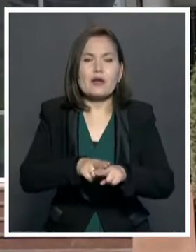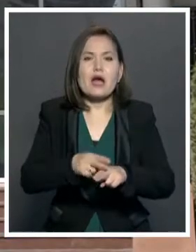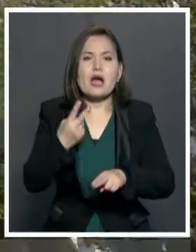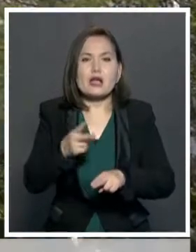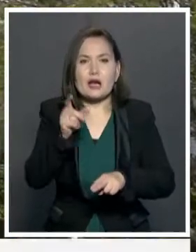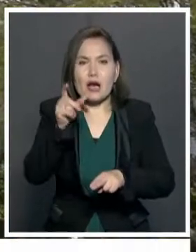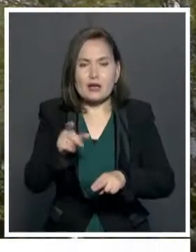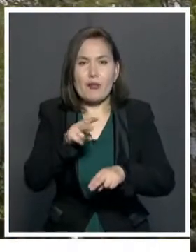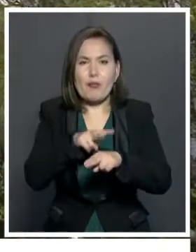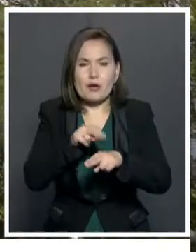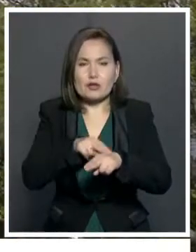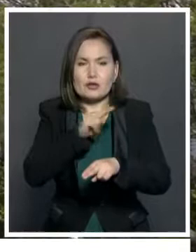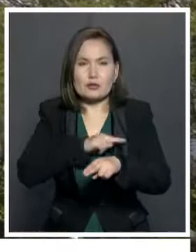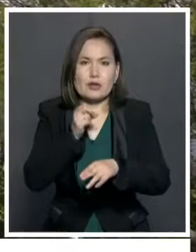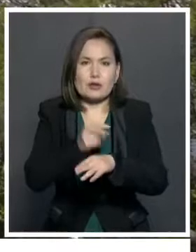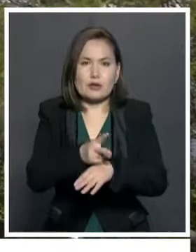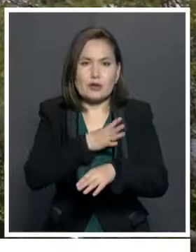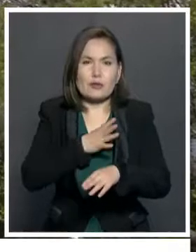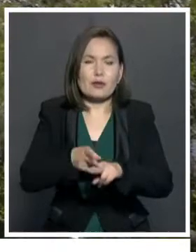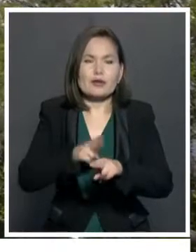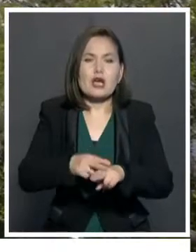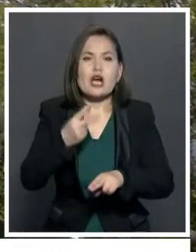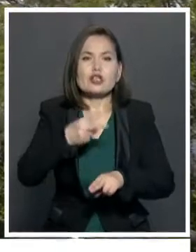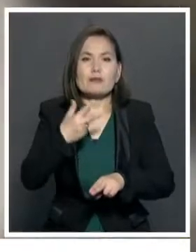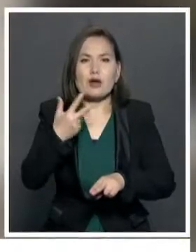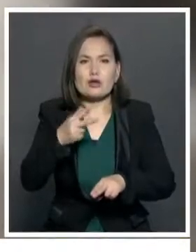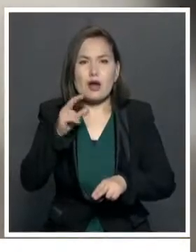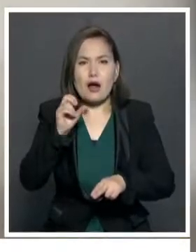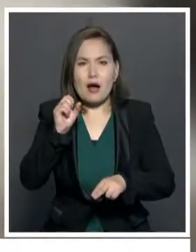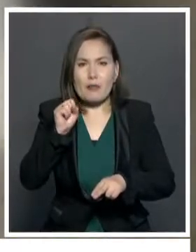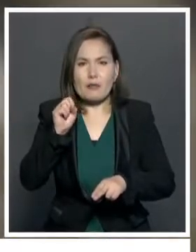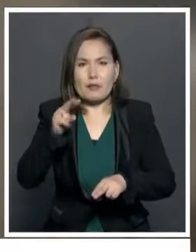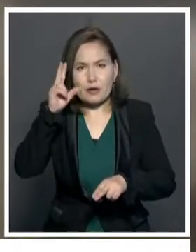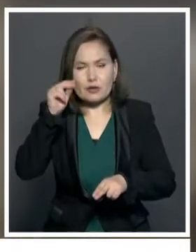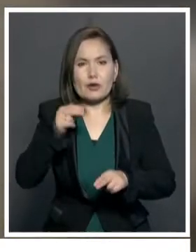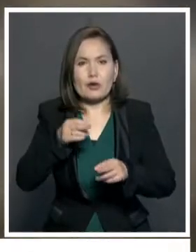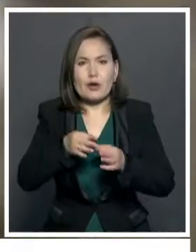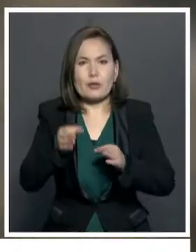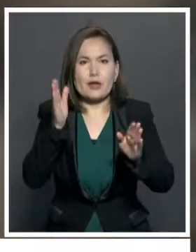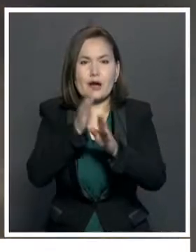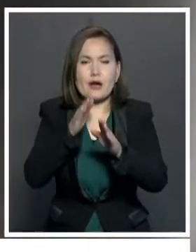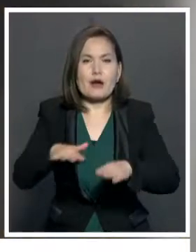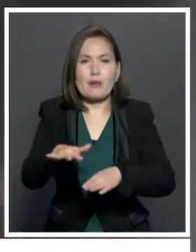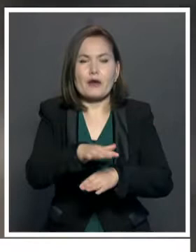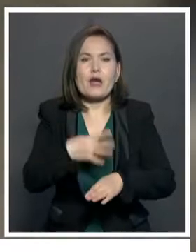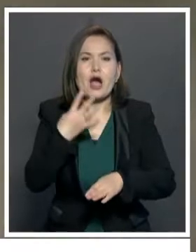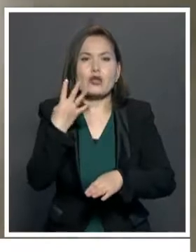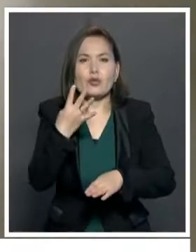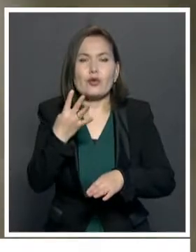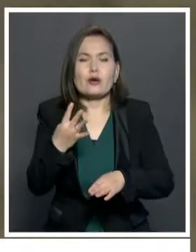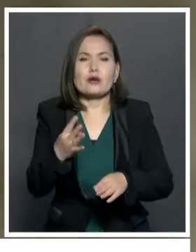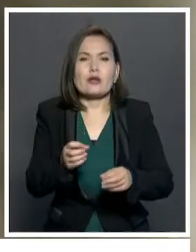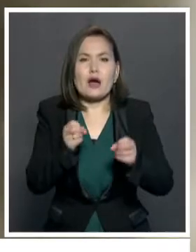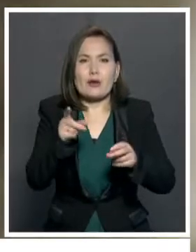екеуі де жұмыстан қуылды. Естеріңізге сала кетейік, 23 сәуірде Қызылсай мемлекеттік өңірлік табиғи парк аумағында 4 браконьер ұсталған